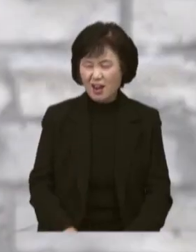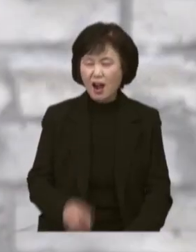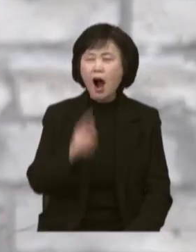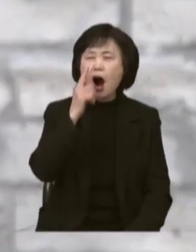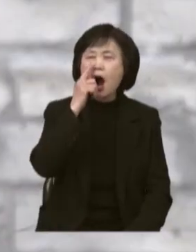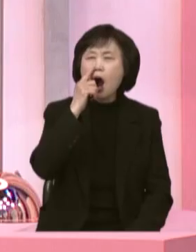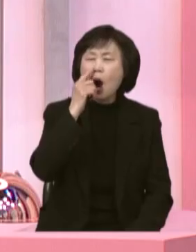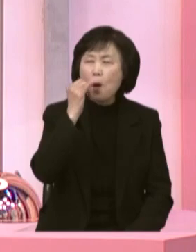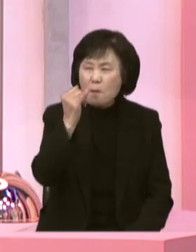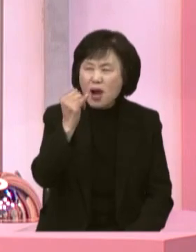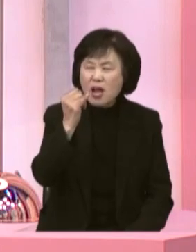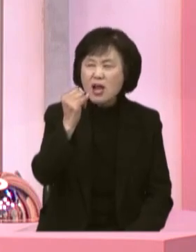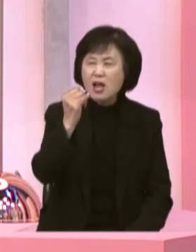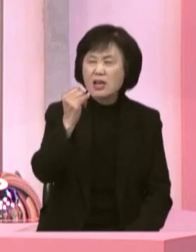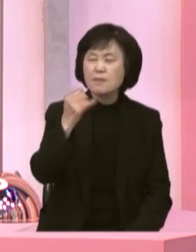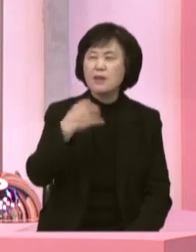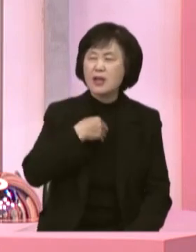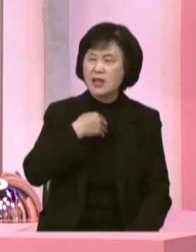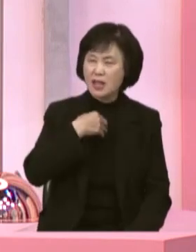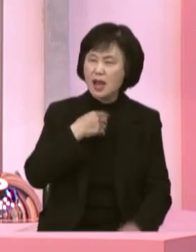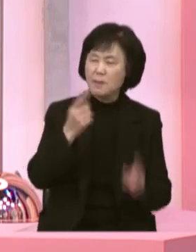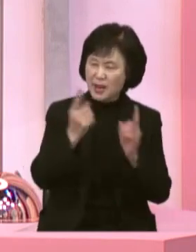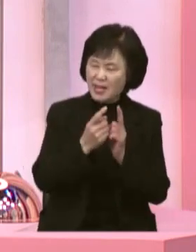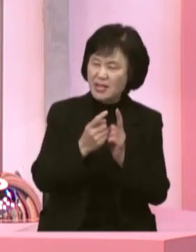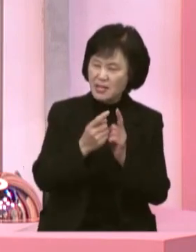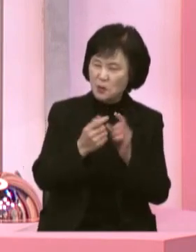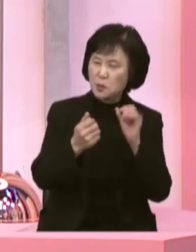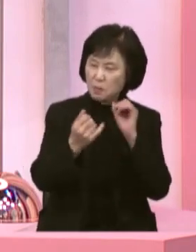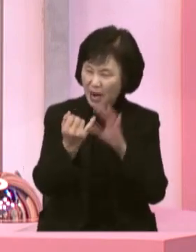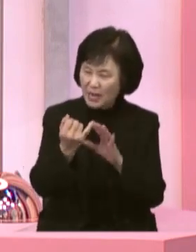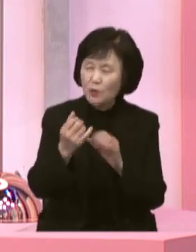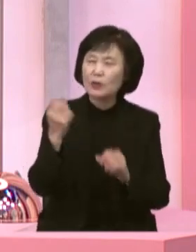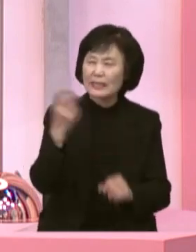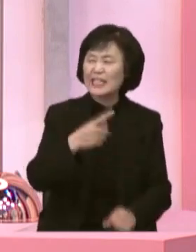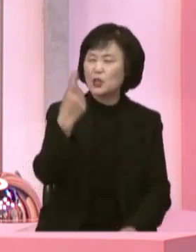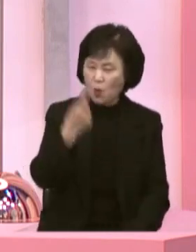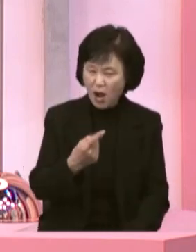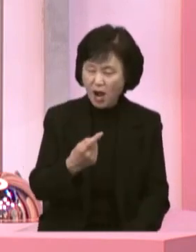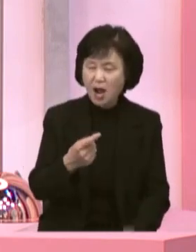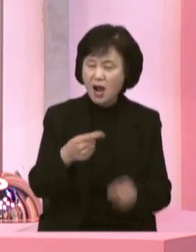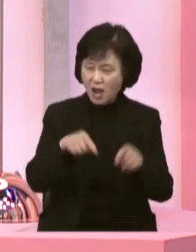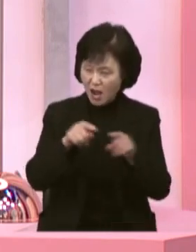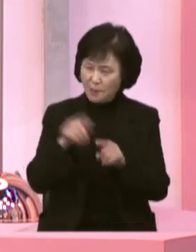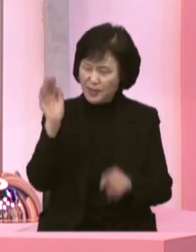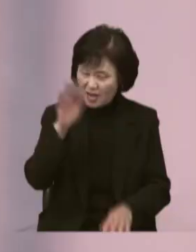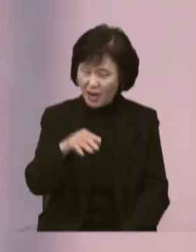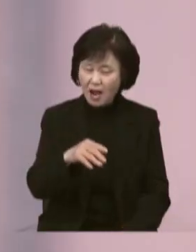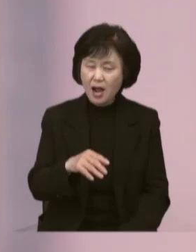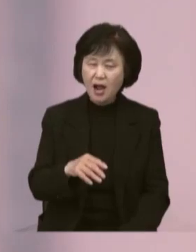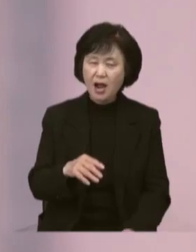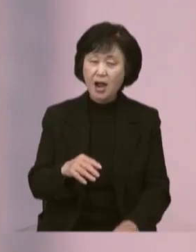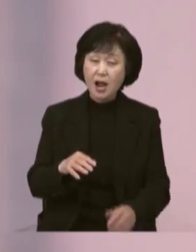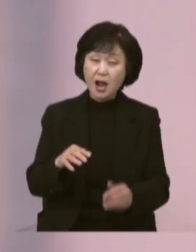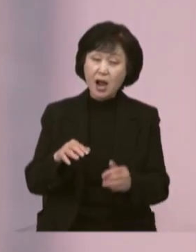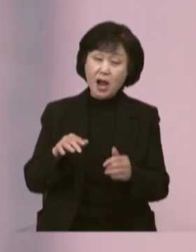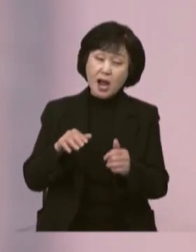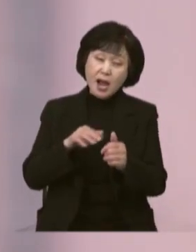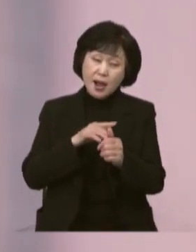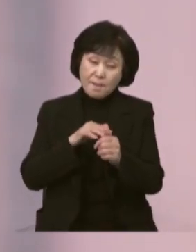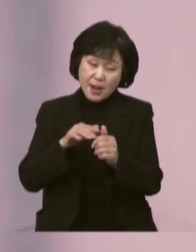그랬더니 그래요 그럼. 그리고 이제 나와서 엄마한테 가는데 예.